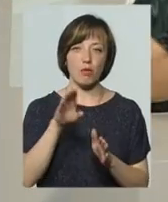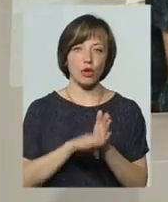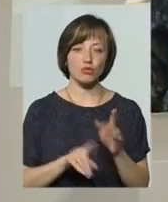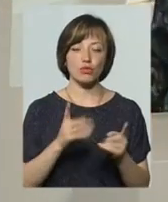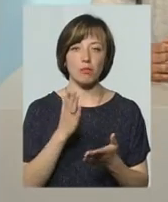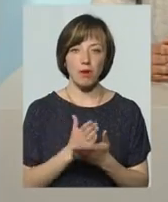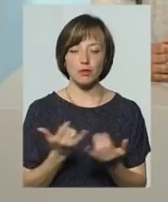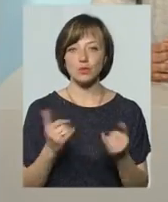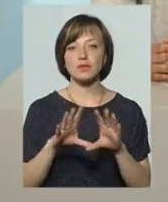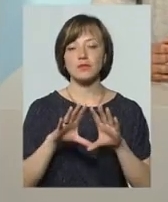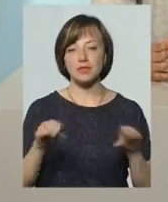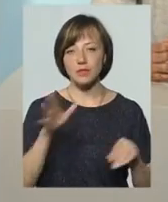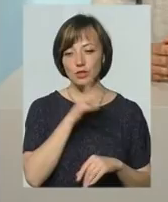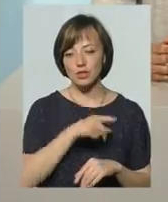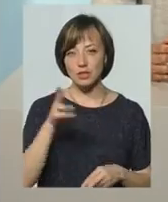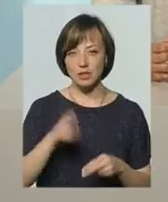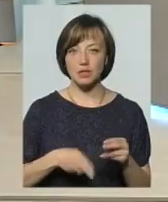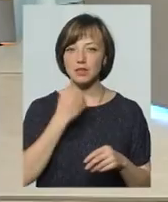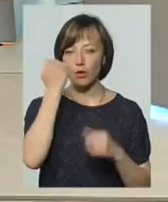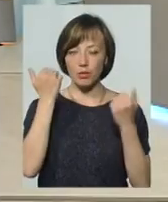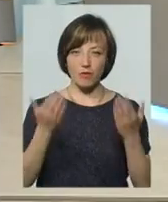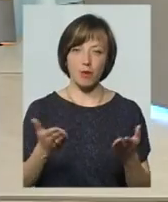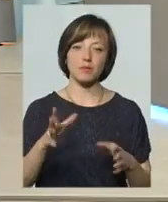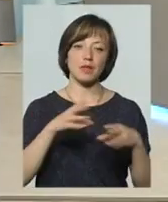те, що маємо. На сьогодні наш час вже вичерпаний. Дякую